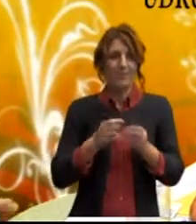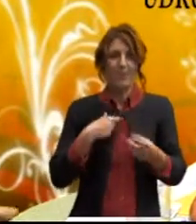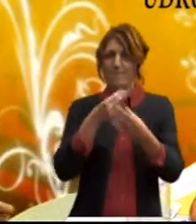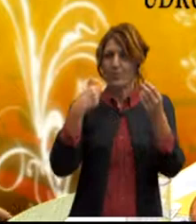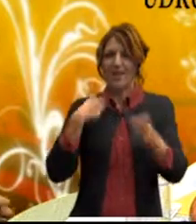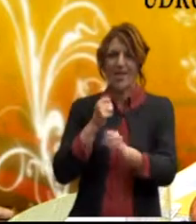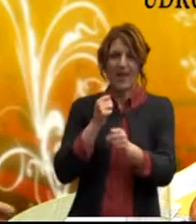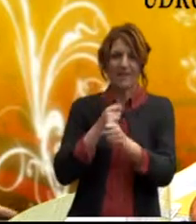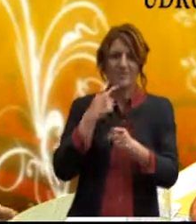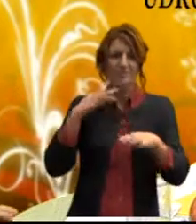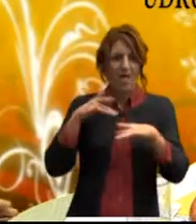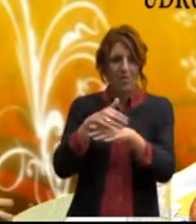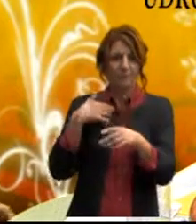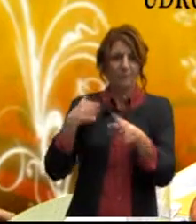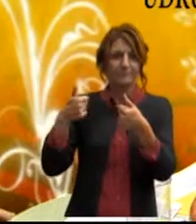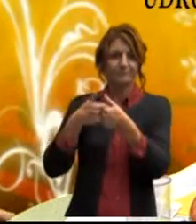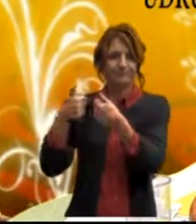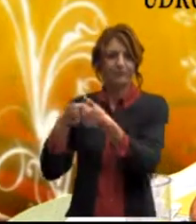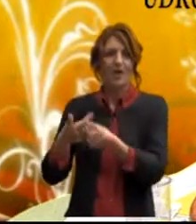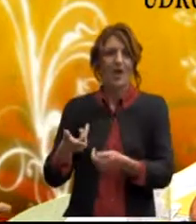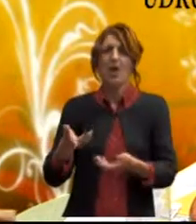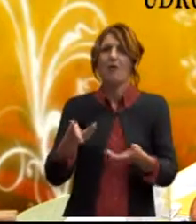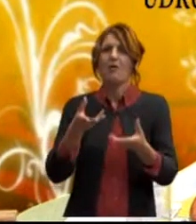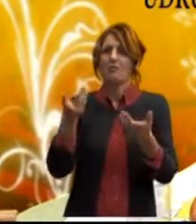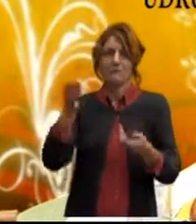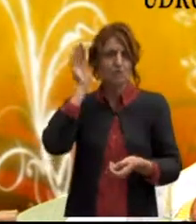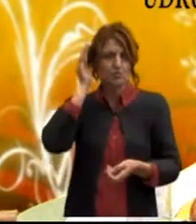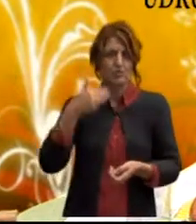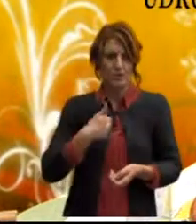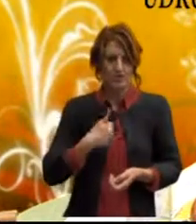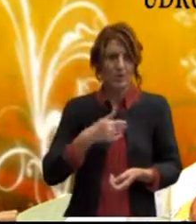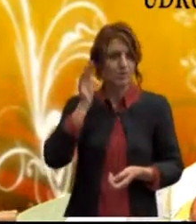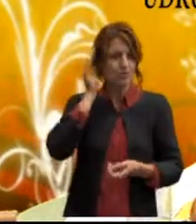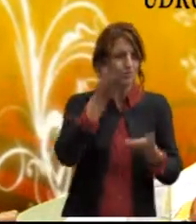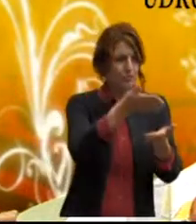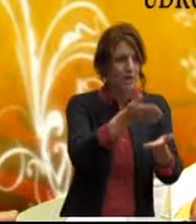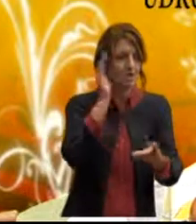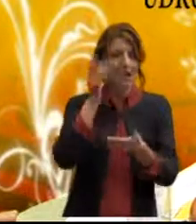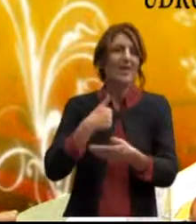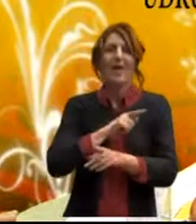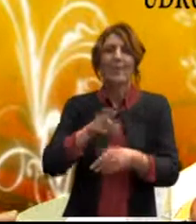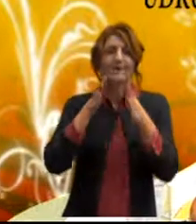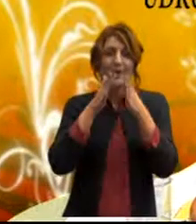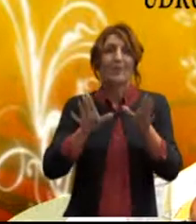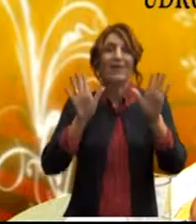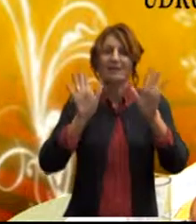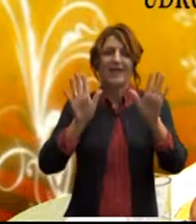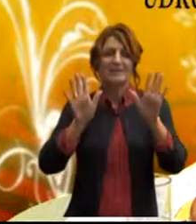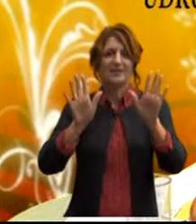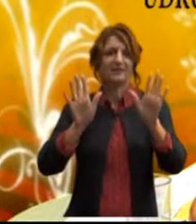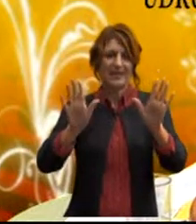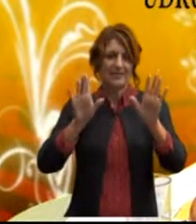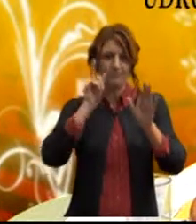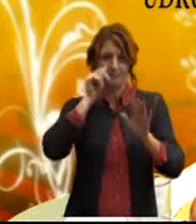ljudima, sad su oni slušali nas, vas i sve. Ja ne vjerujem da je od 10, recimo od 10 ćemo uzeti baza